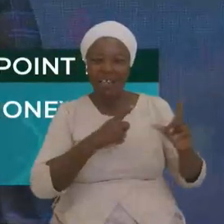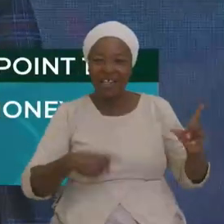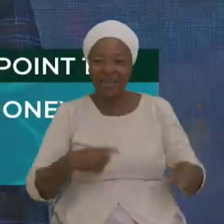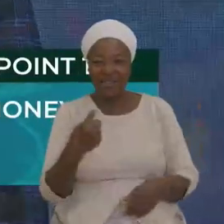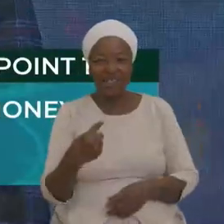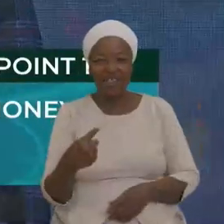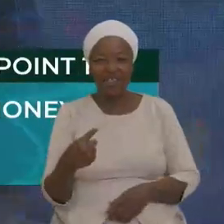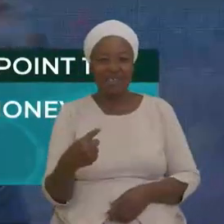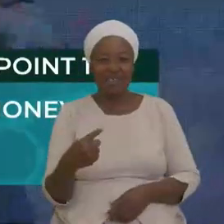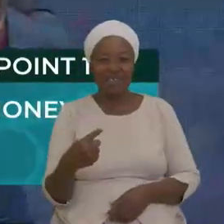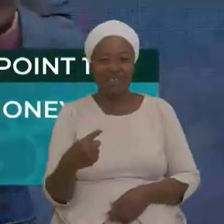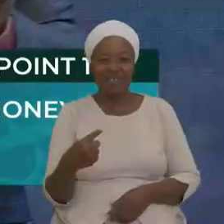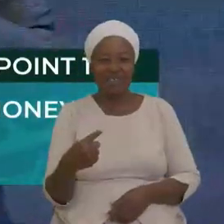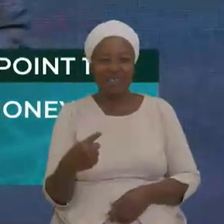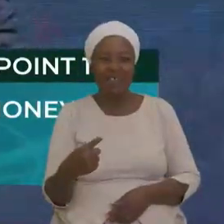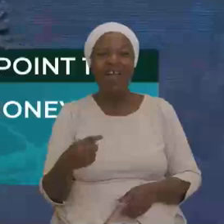L'Éternel dit,